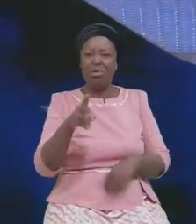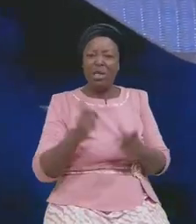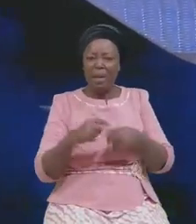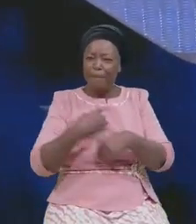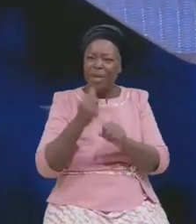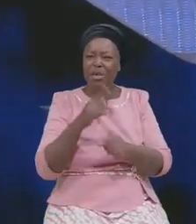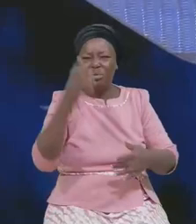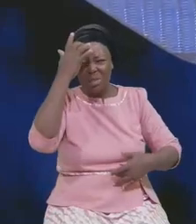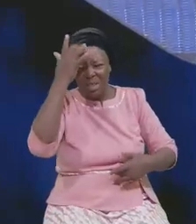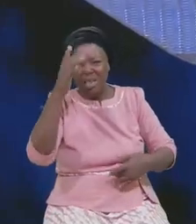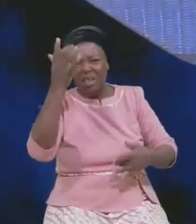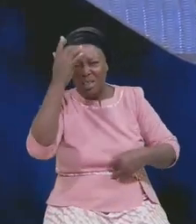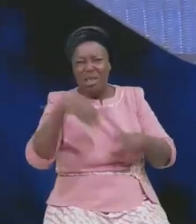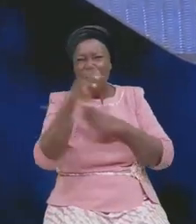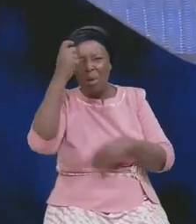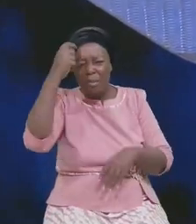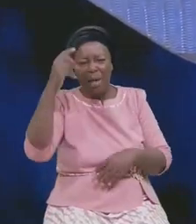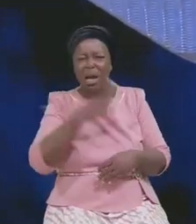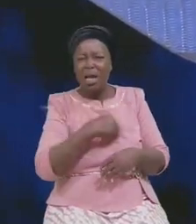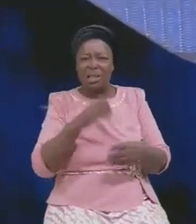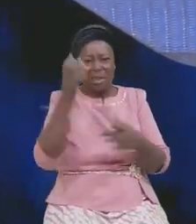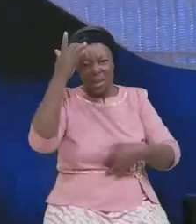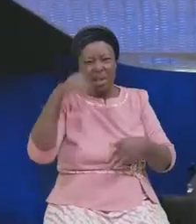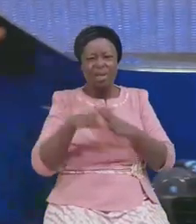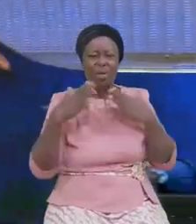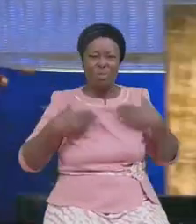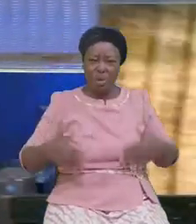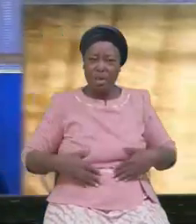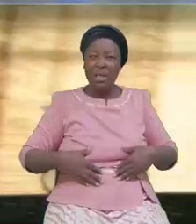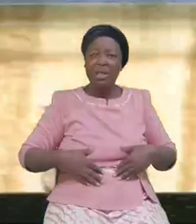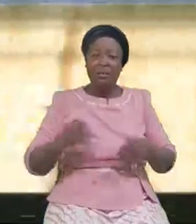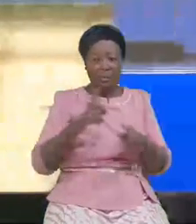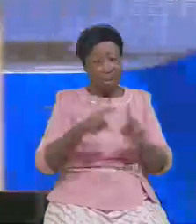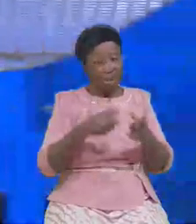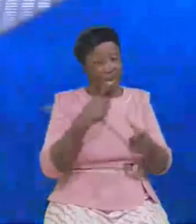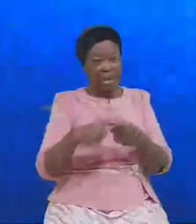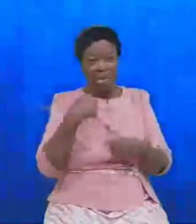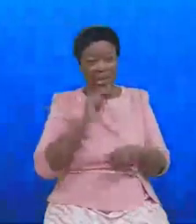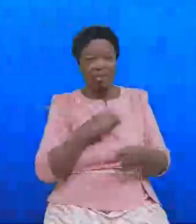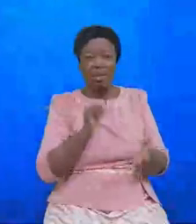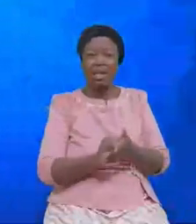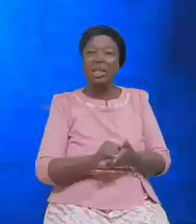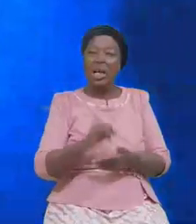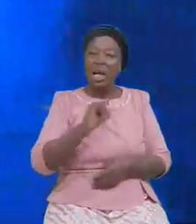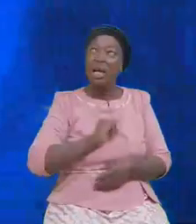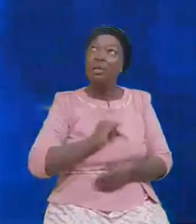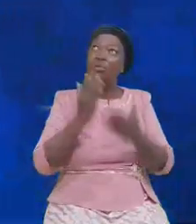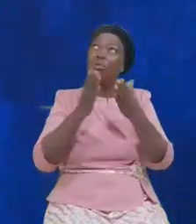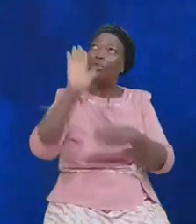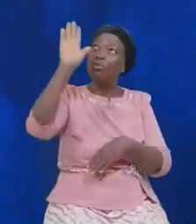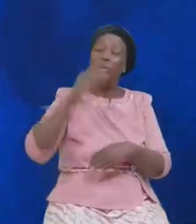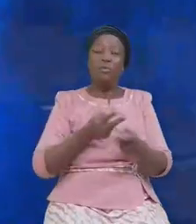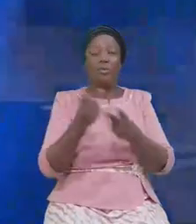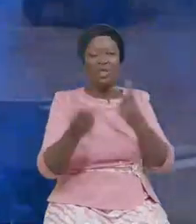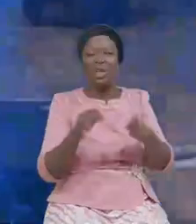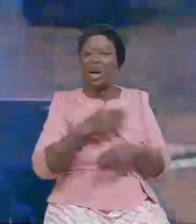vous rendre malade, malade dans votre pensée, malade dans votre corps. Mais ici, il dit, je veux ta visitation. Et l'objectif pour